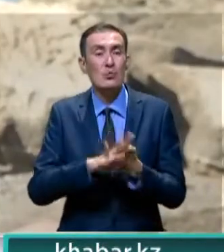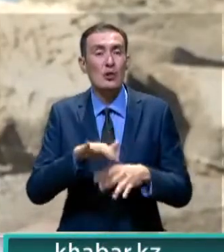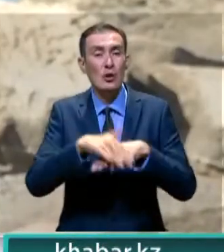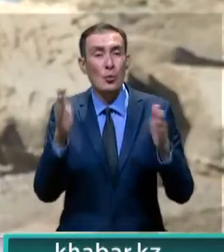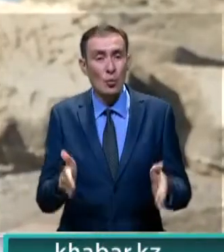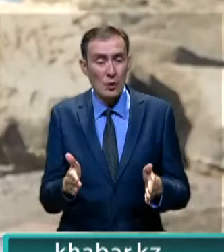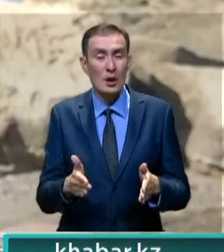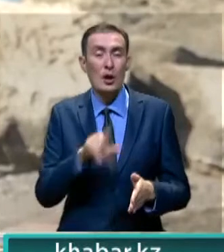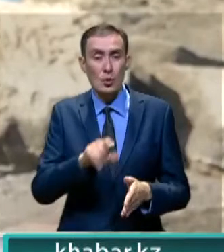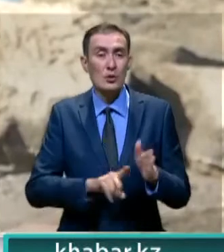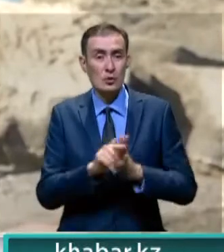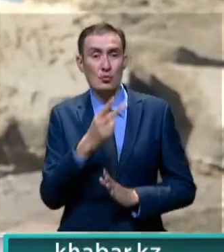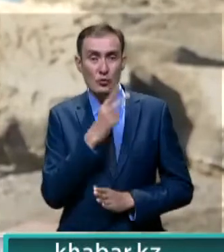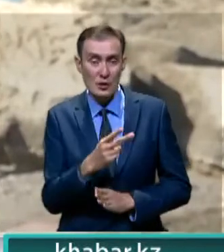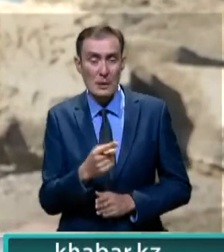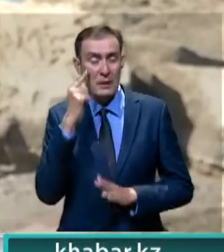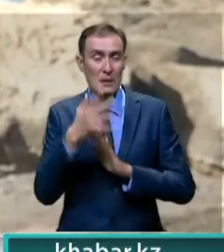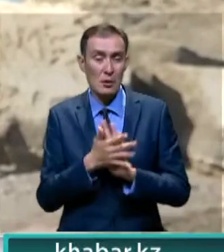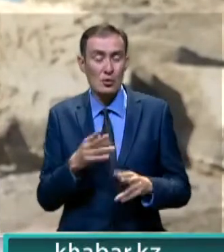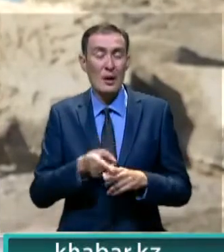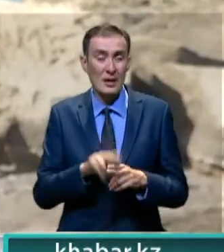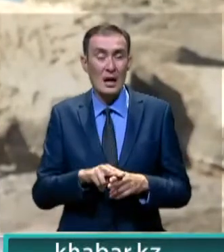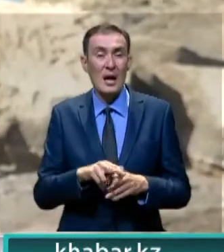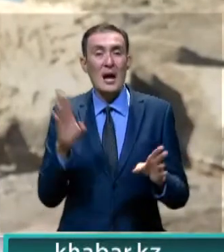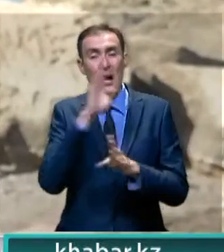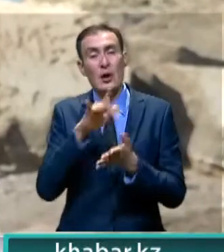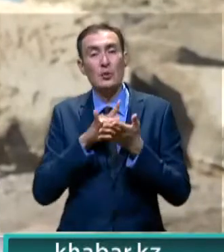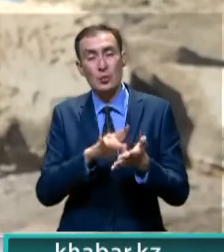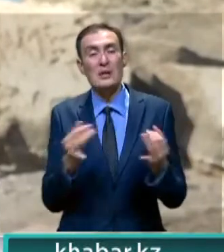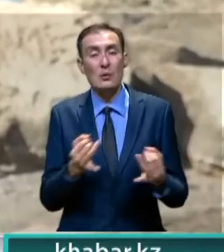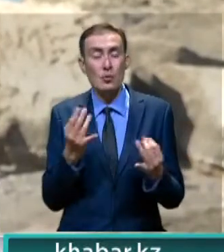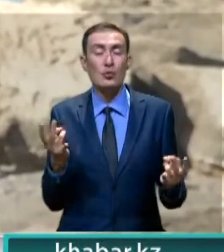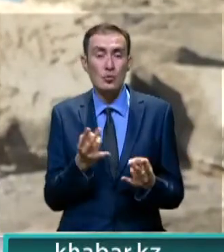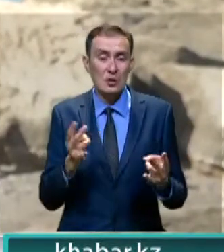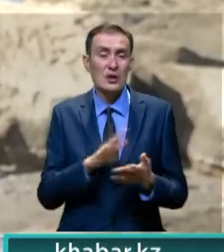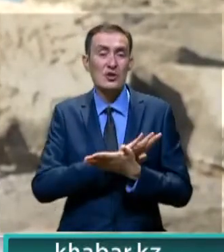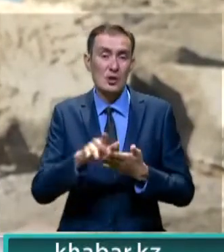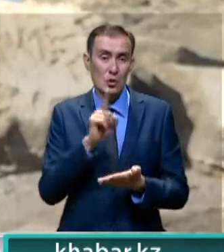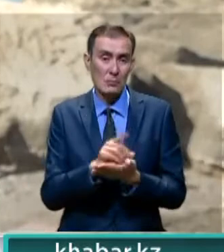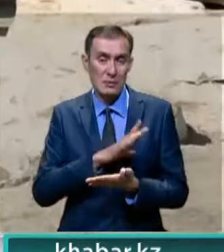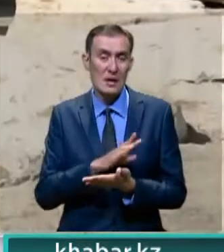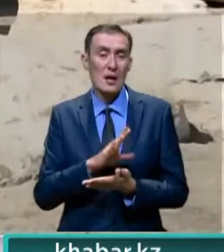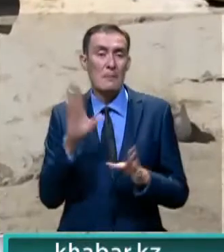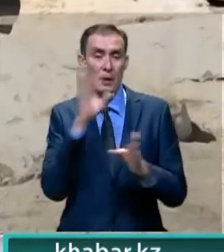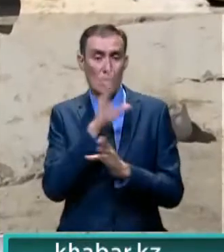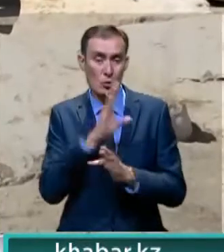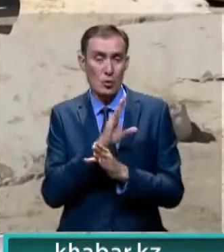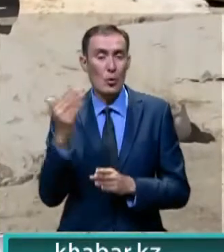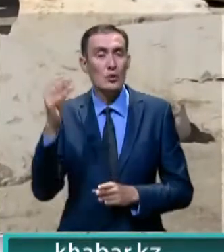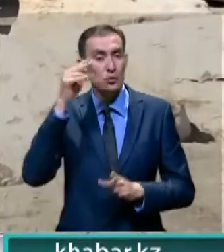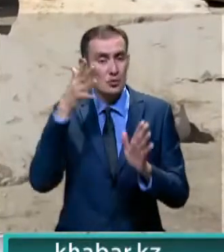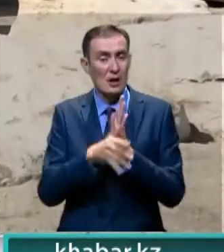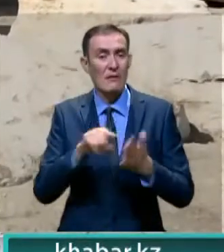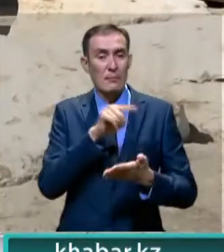видя их, люди начнут задумываться. Я понимаю, что экотуризм сейчас актуален, но нужно держать в чистоте берег и море. Ахат изучает